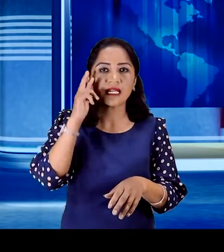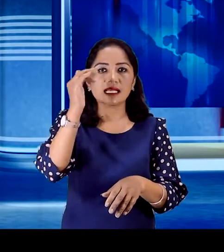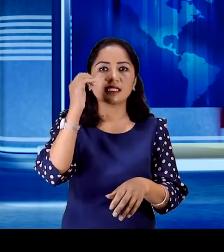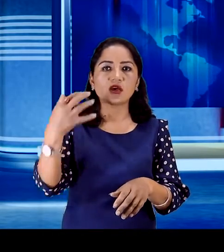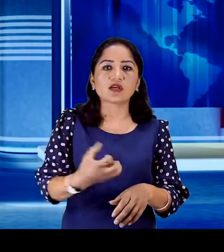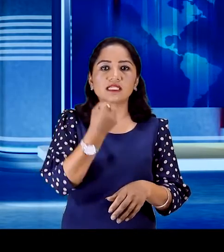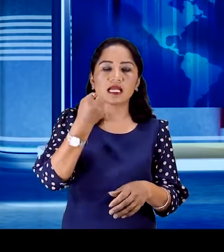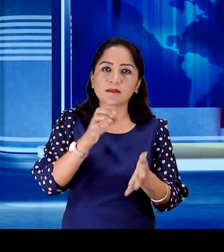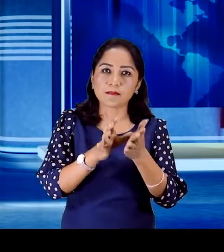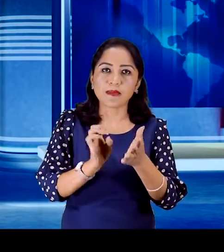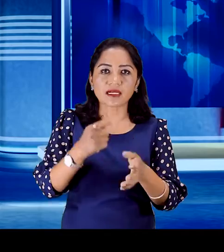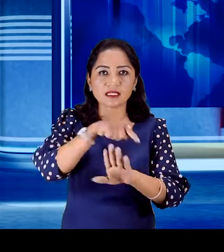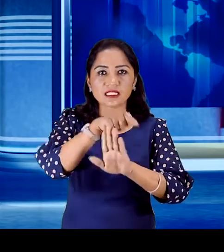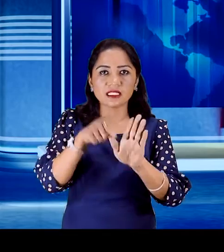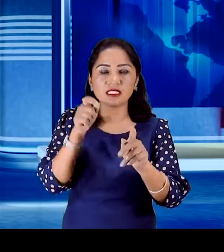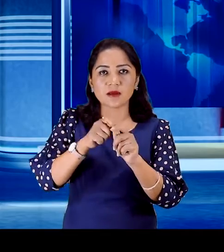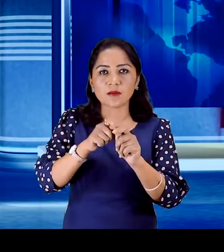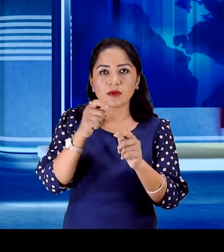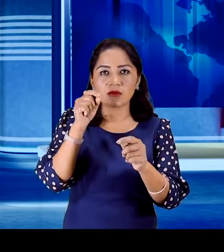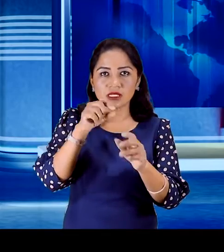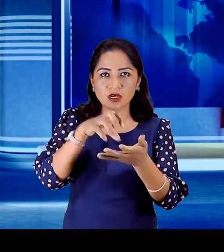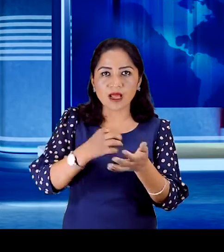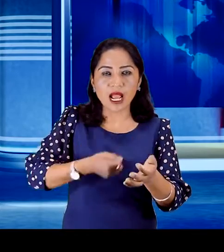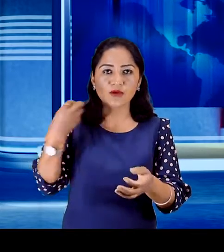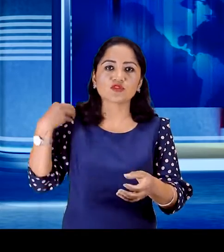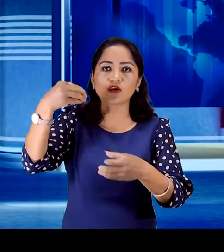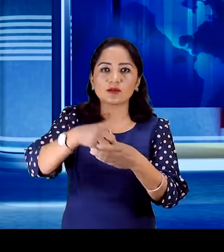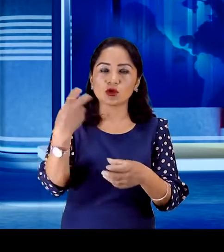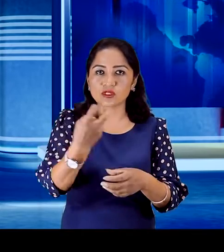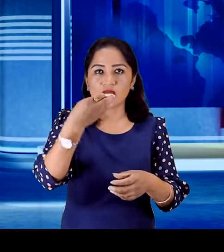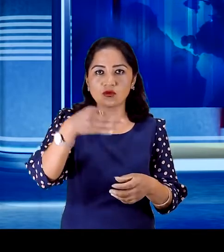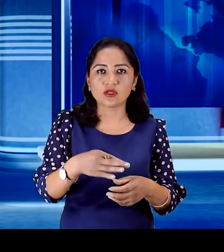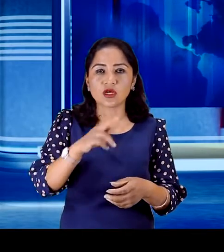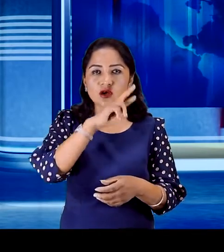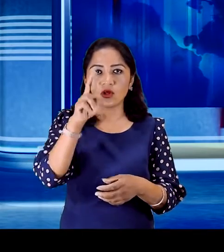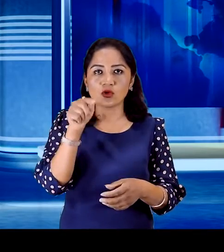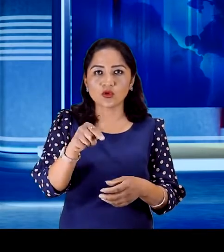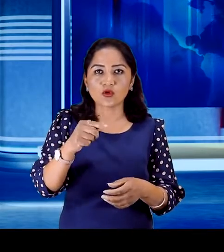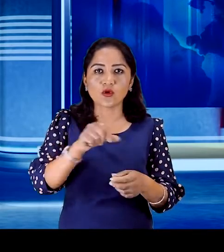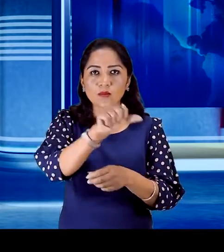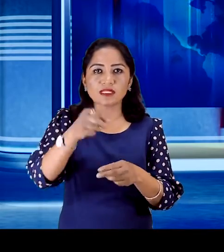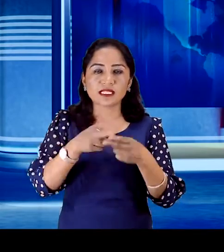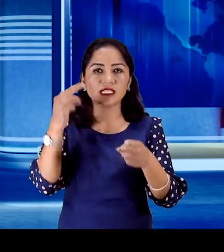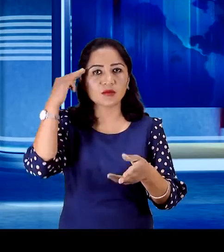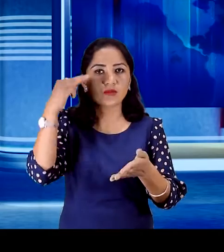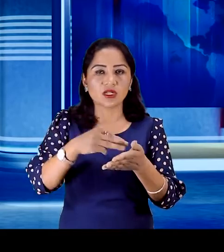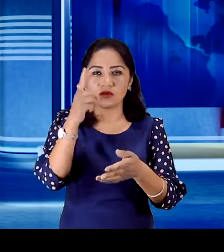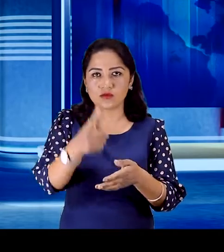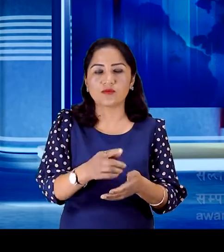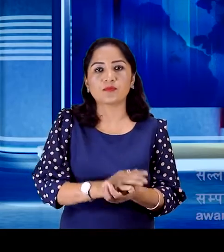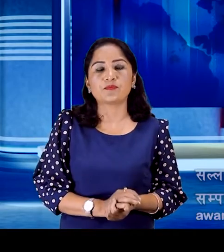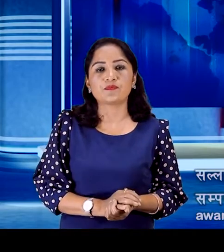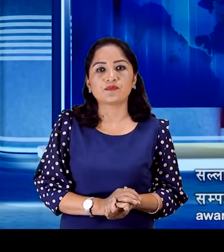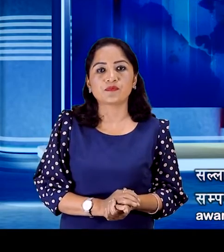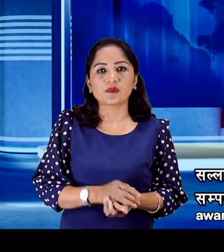राजनतिक अधिकार मार्फत निति नियम बन्ने ठाउं मा आफनो सहभागीता खोजेका हुन। रयो प्रजातांत्रिक मुल्य माननेता